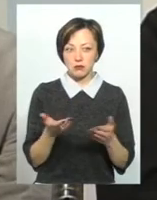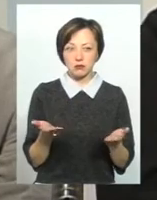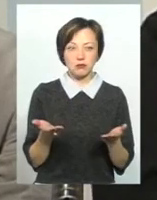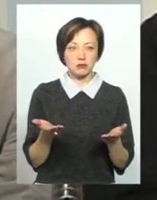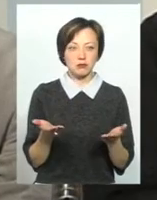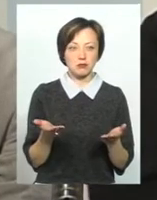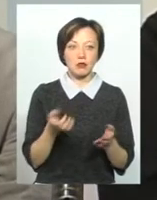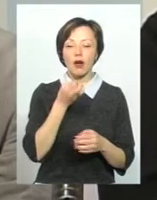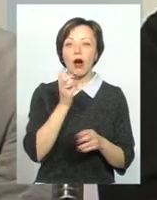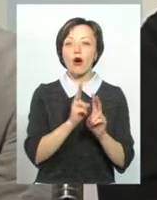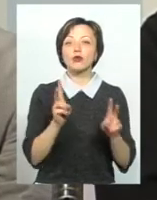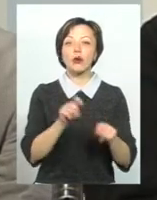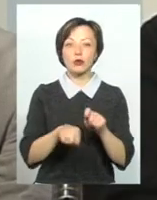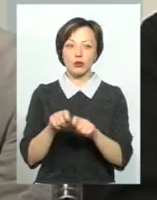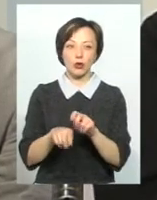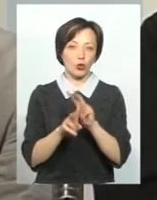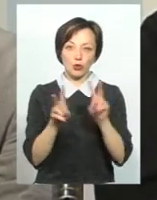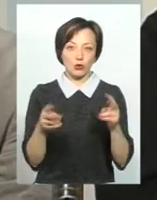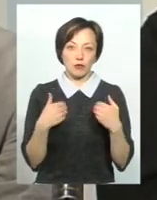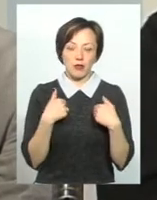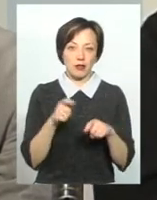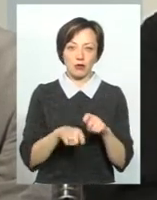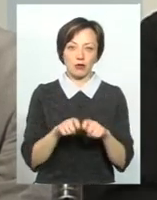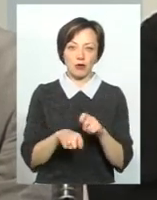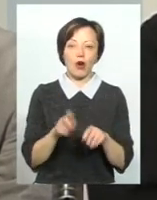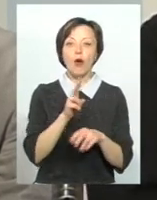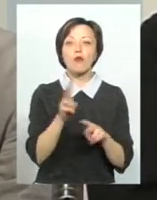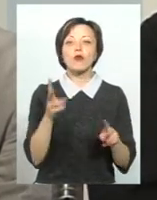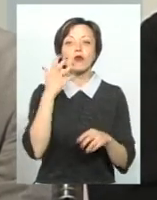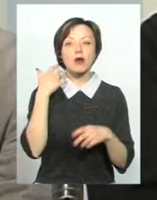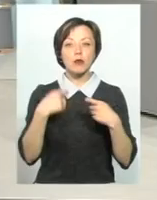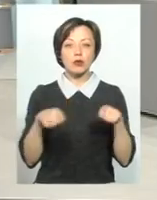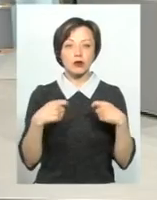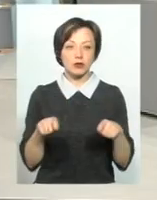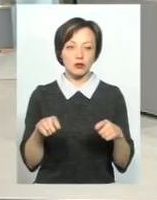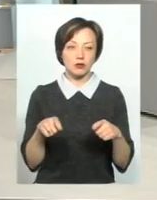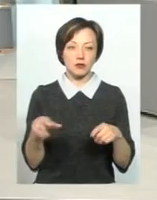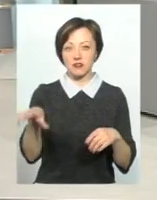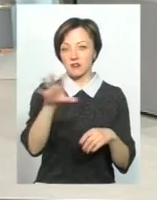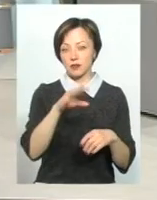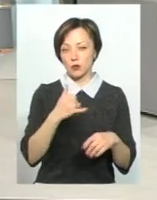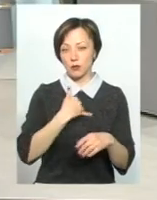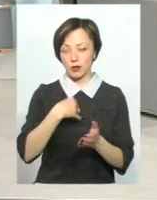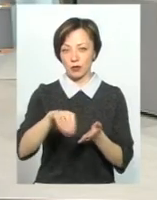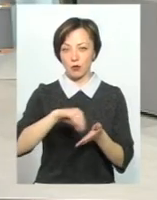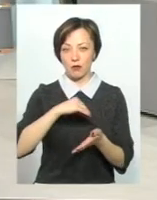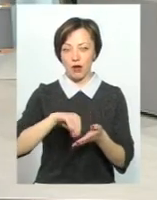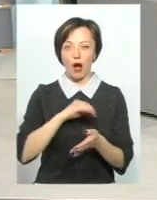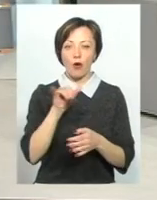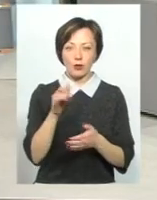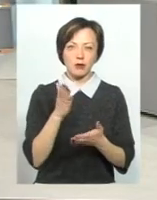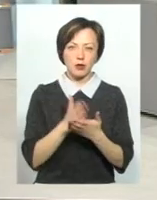хорошо. А хто контролював? А ніхто мене не контролював. А кому ти яблука продаєш? Та всі мене купляють. Я кажу, а в тебе є